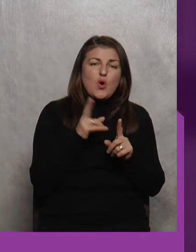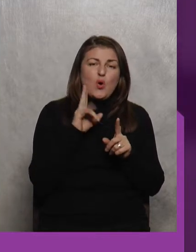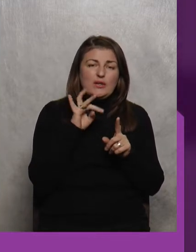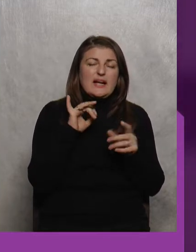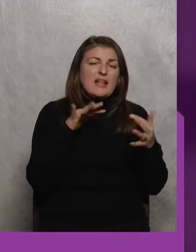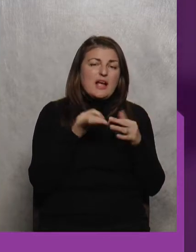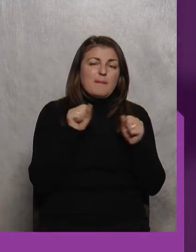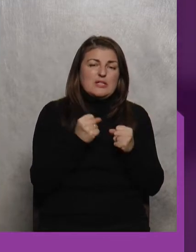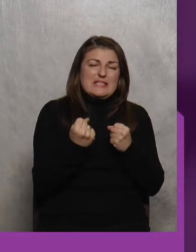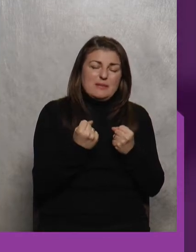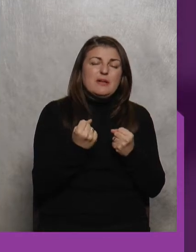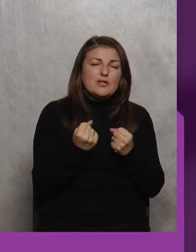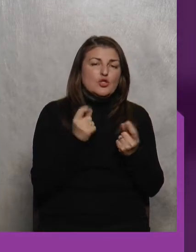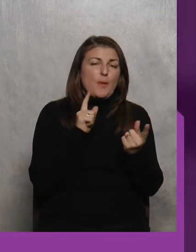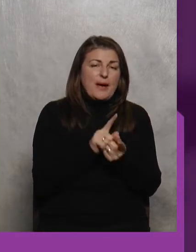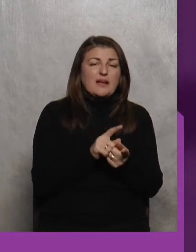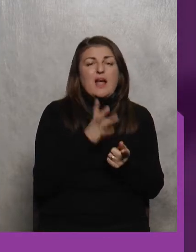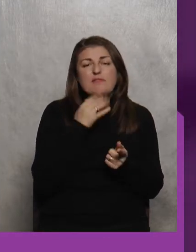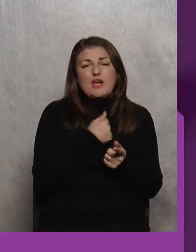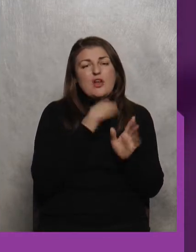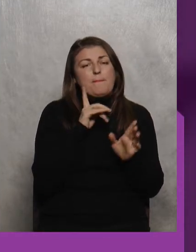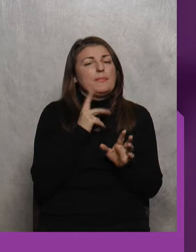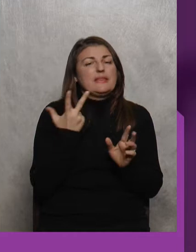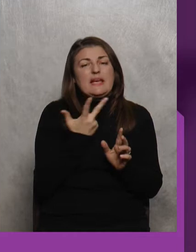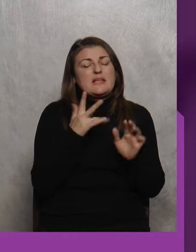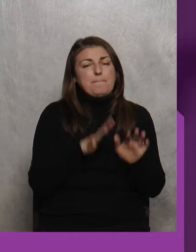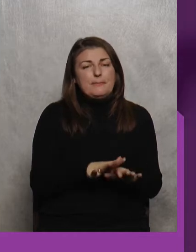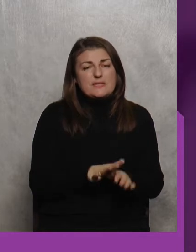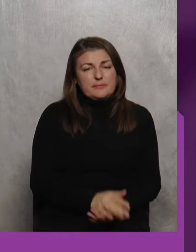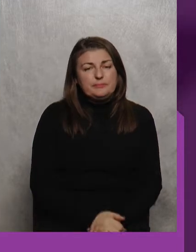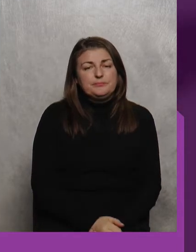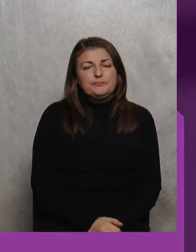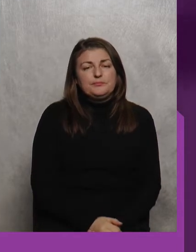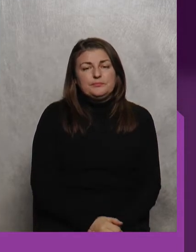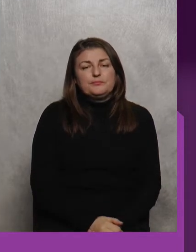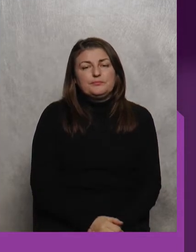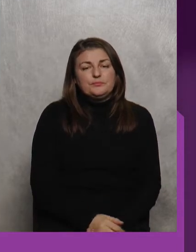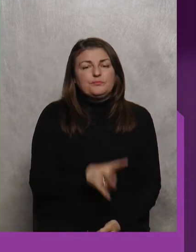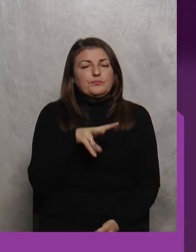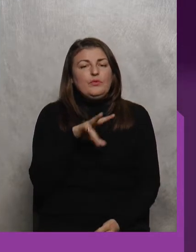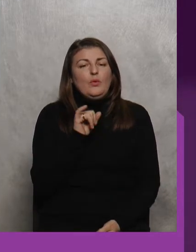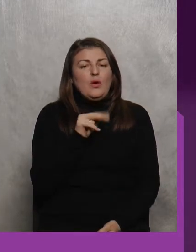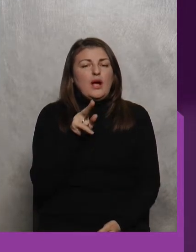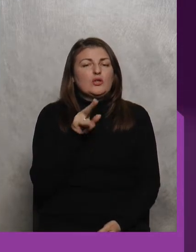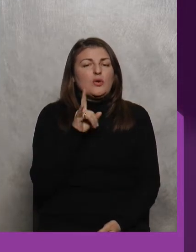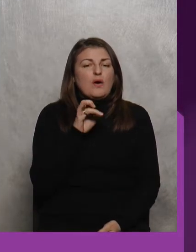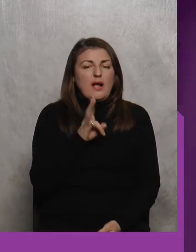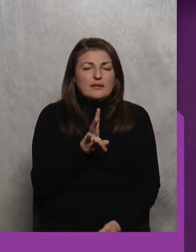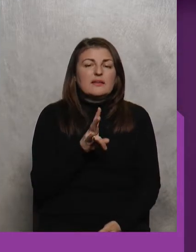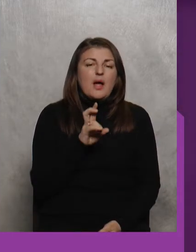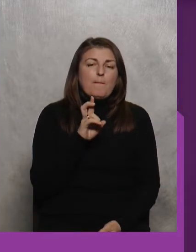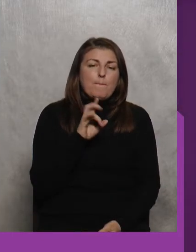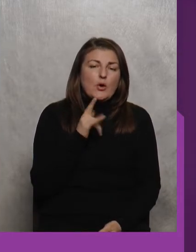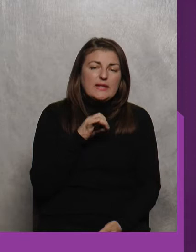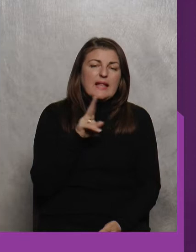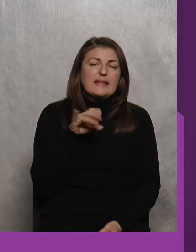контратаки міг стримати суперника. На жаль, тільки третє місце. Лука Дрокан та Богдан Денисевич. Як я